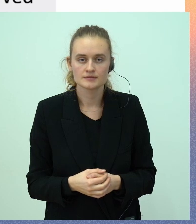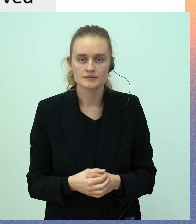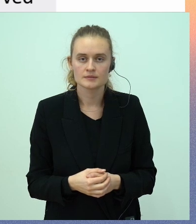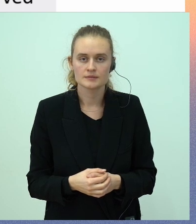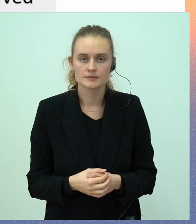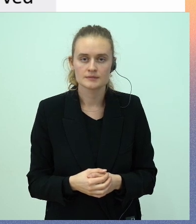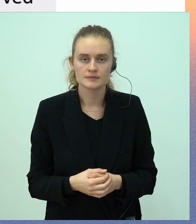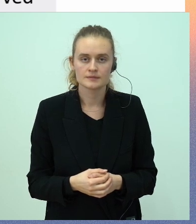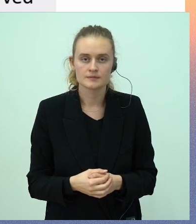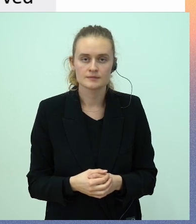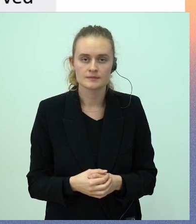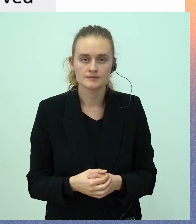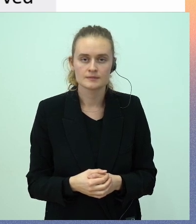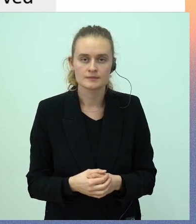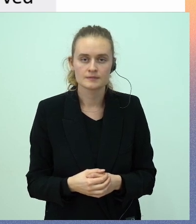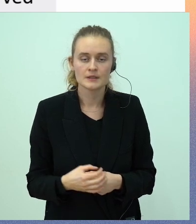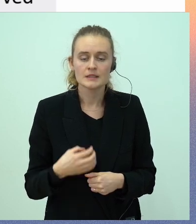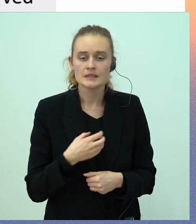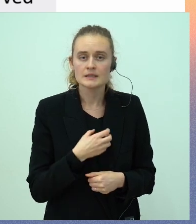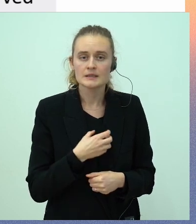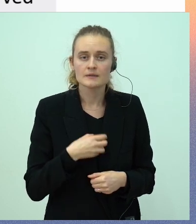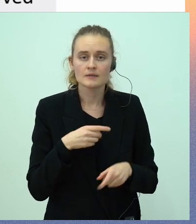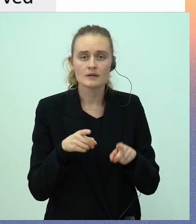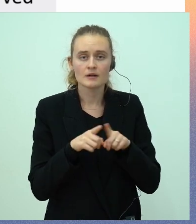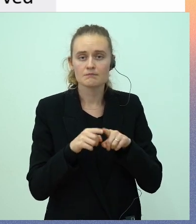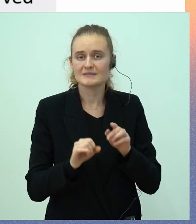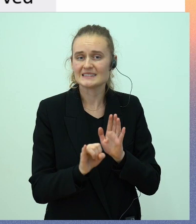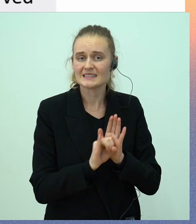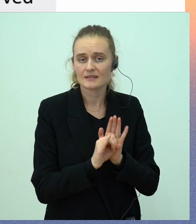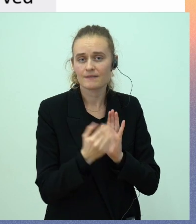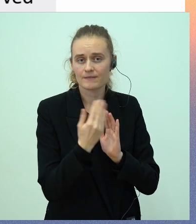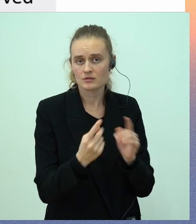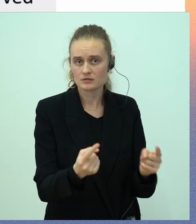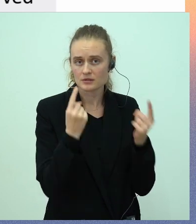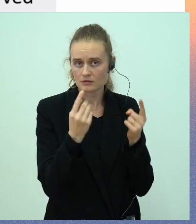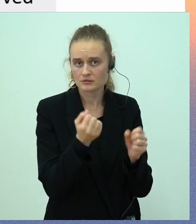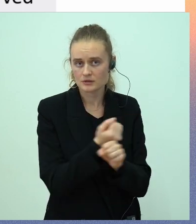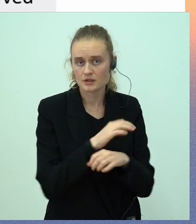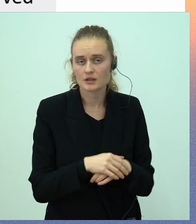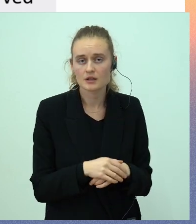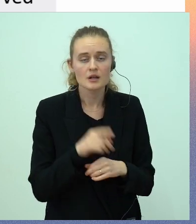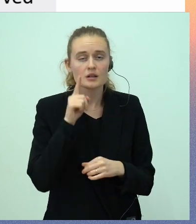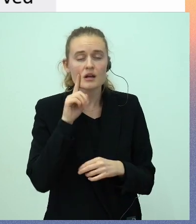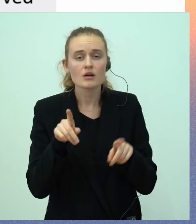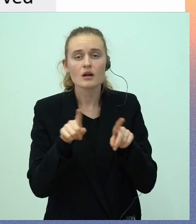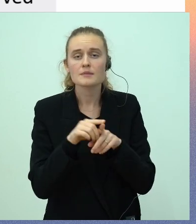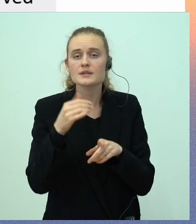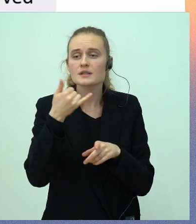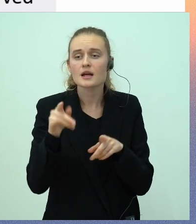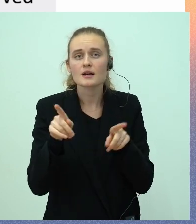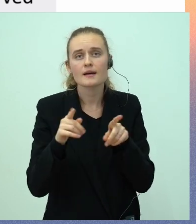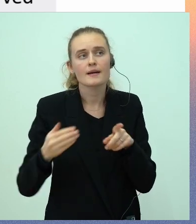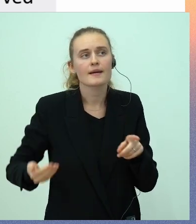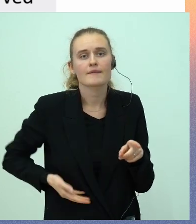kad būtų laikomasi kitokio naratyvo. Mes nenorime gyventi tokiomis sąlygomis, kur viskas yra priklausoma